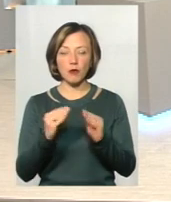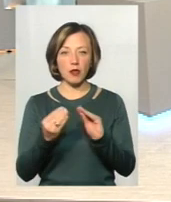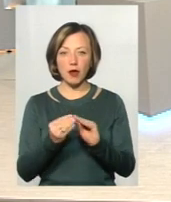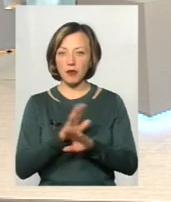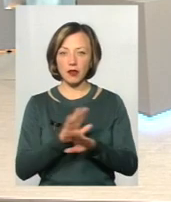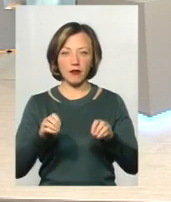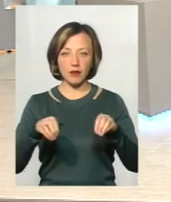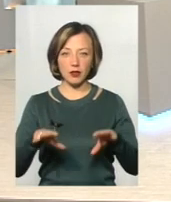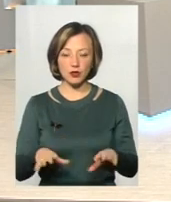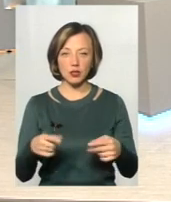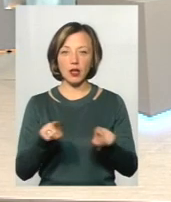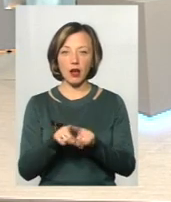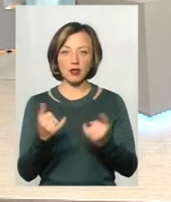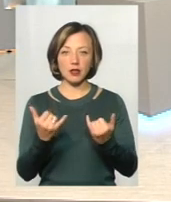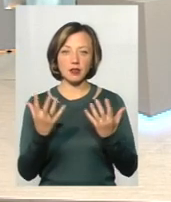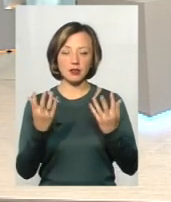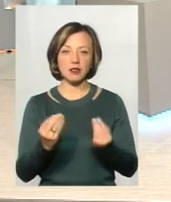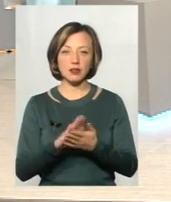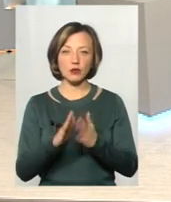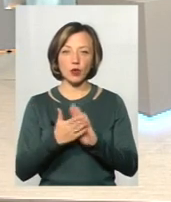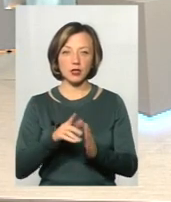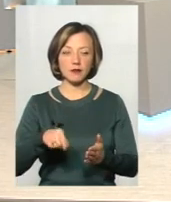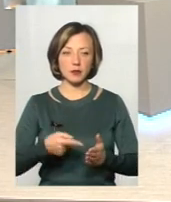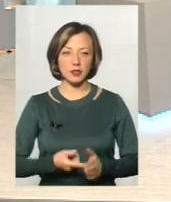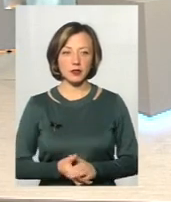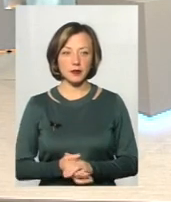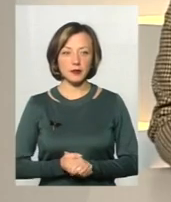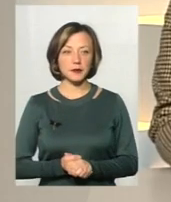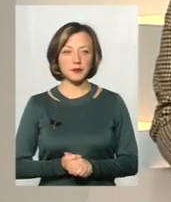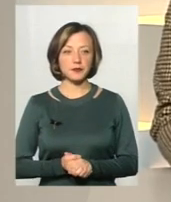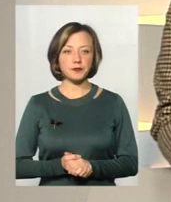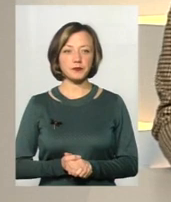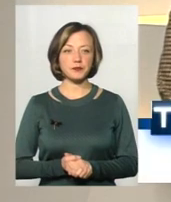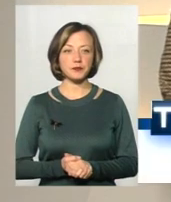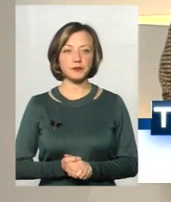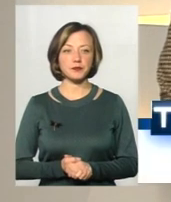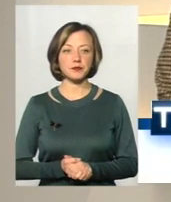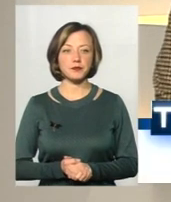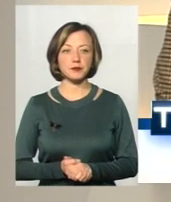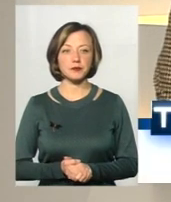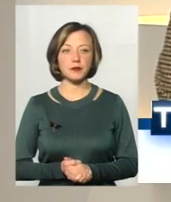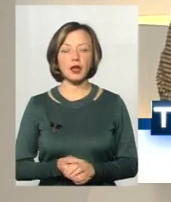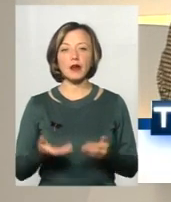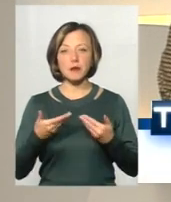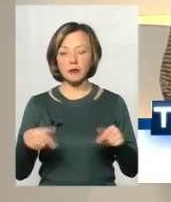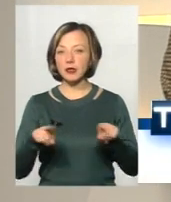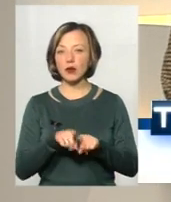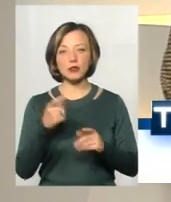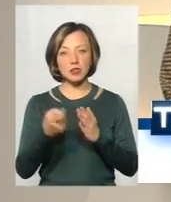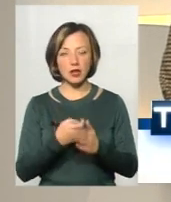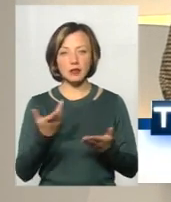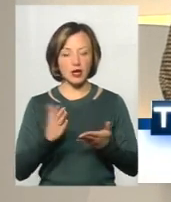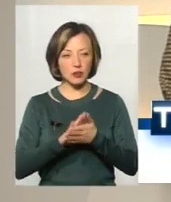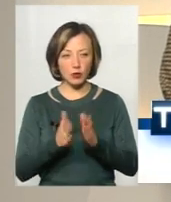не вирішується. Ось така на даний момент у нас ситуація в місті. Дякую велике, пані Ірина. Ми також дізналися, яка